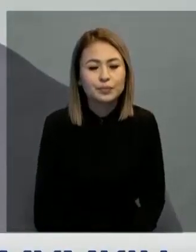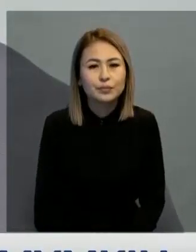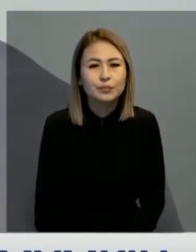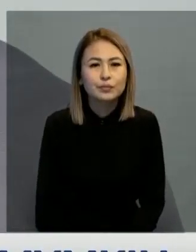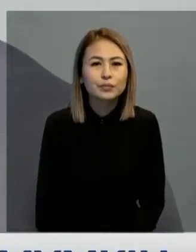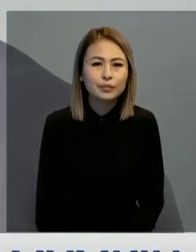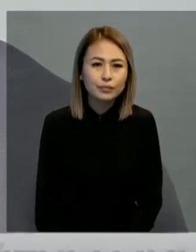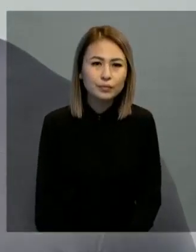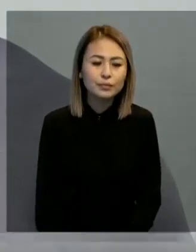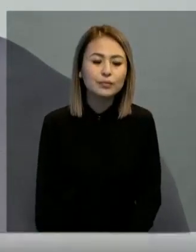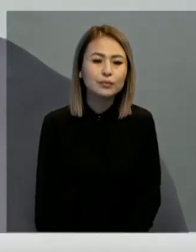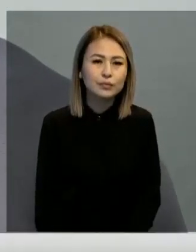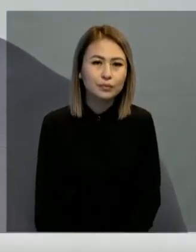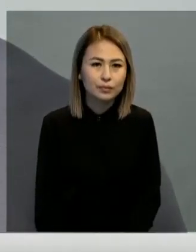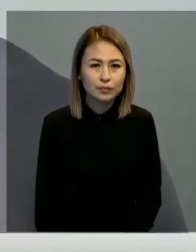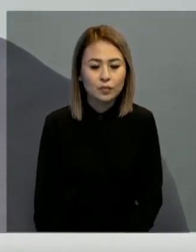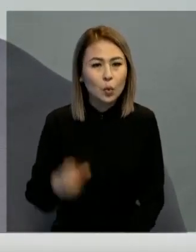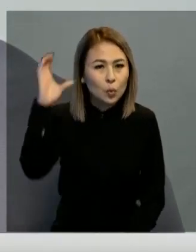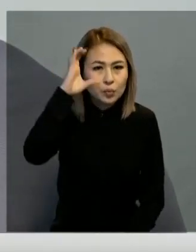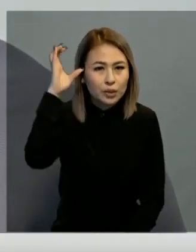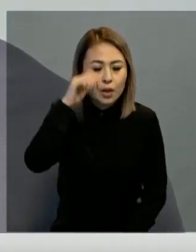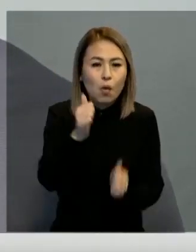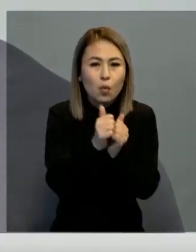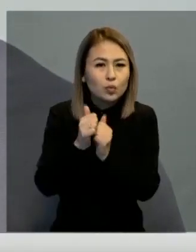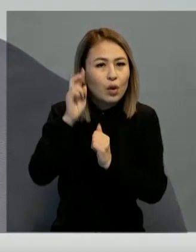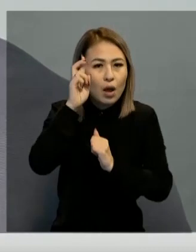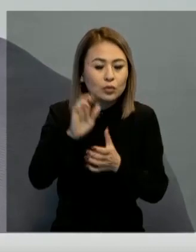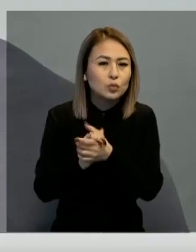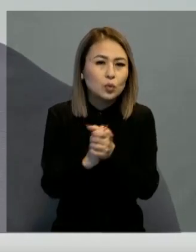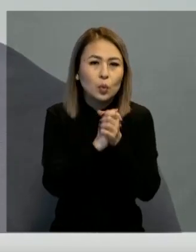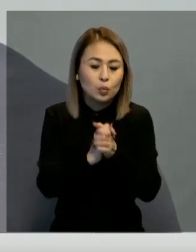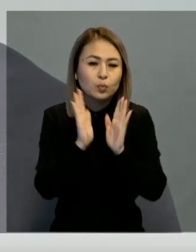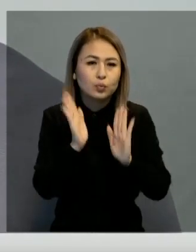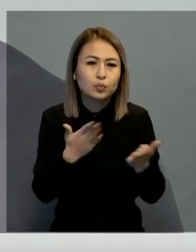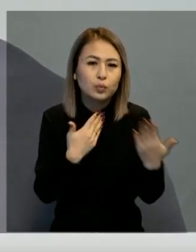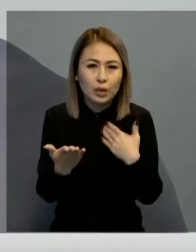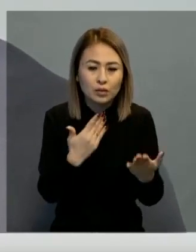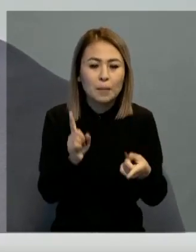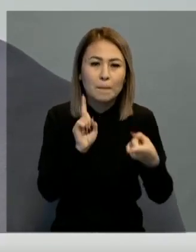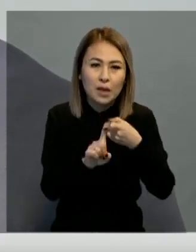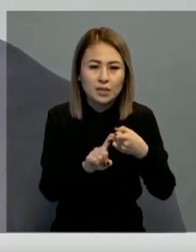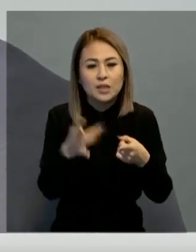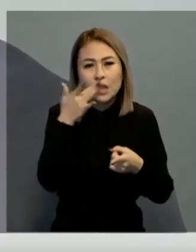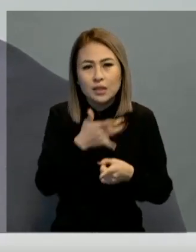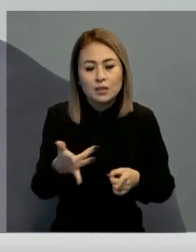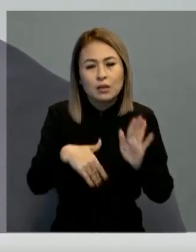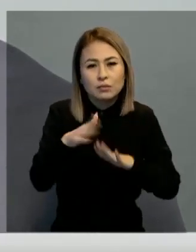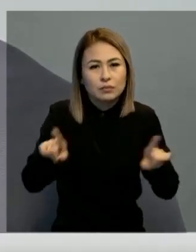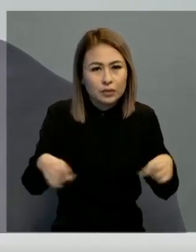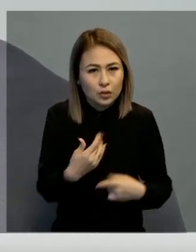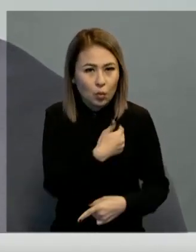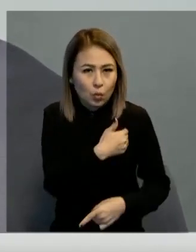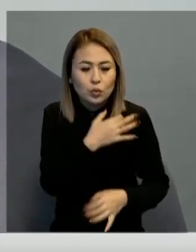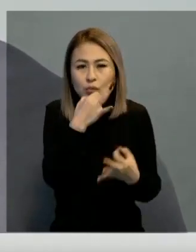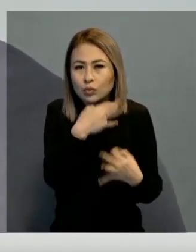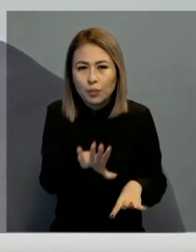выстраивать добрососедские отношения. Өзбекстан көрші елдермен достық байланыс орнатады. Біз байланысымызды саясиландырудан аулақпыз.